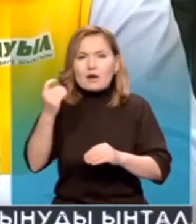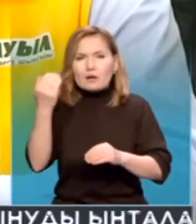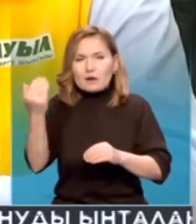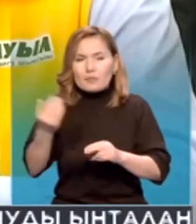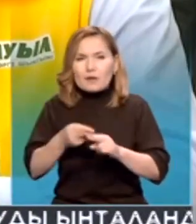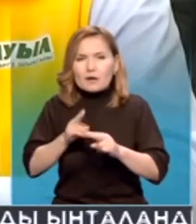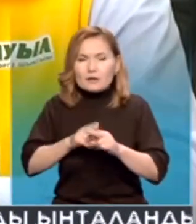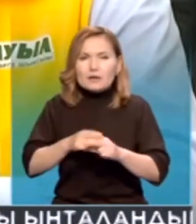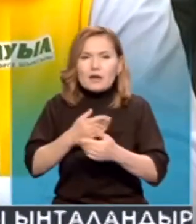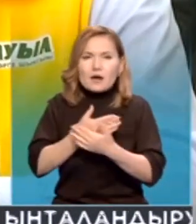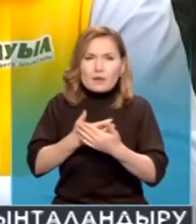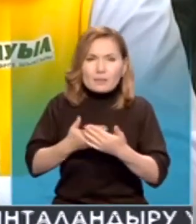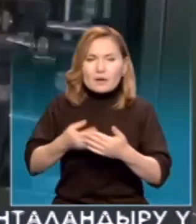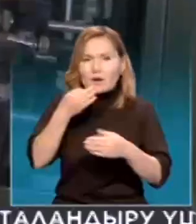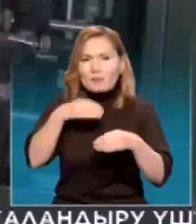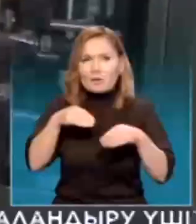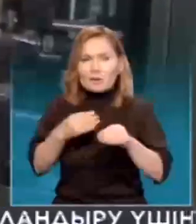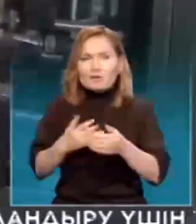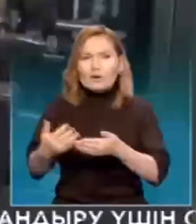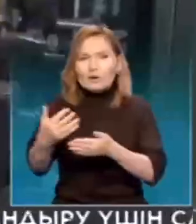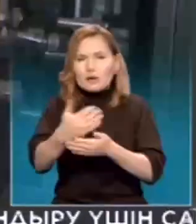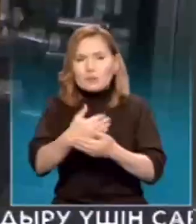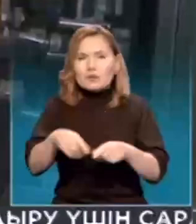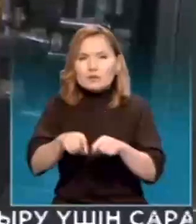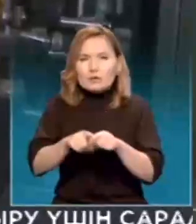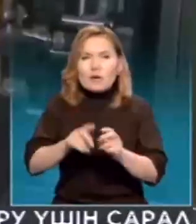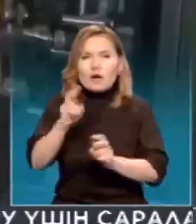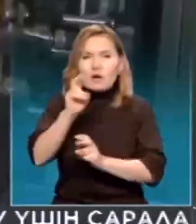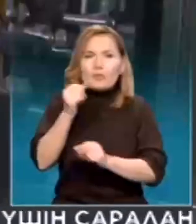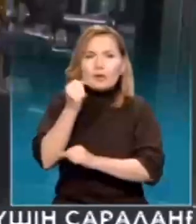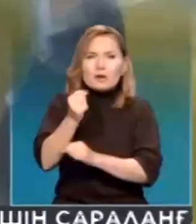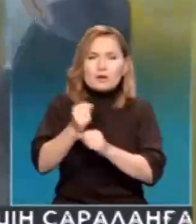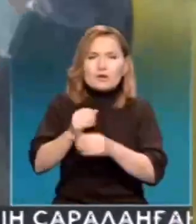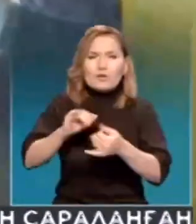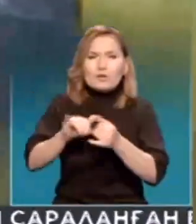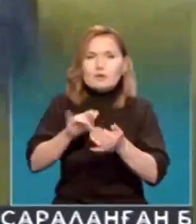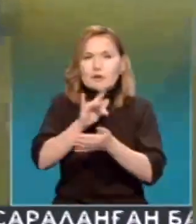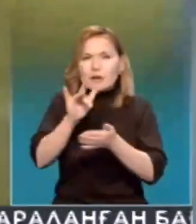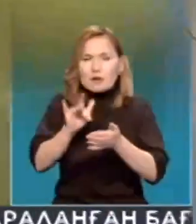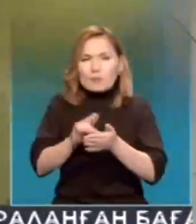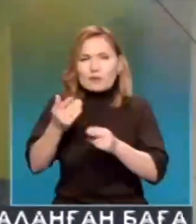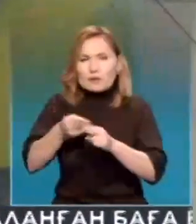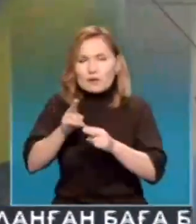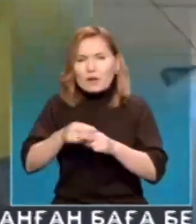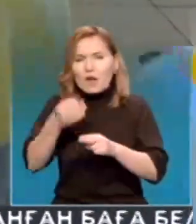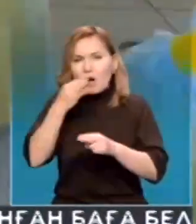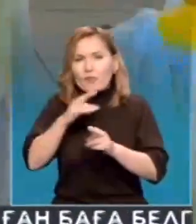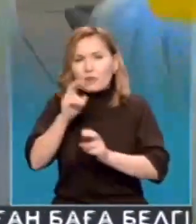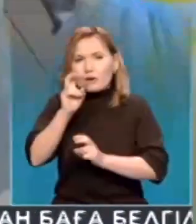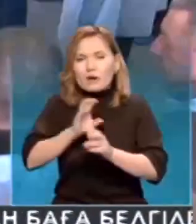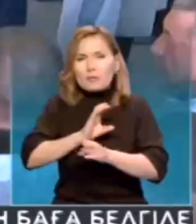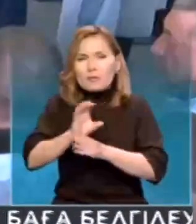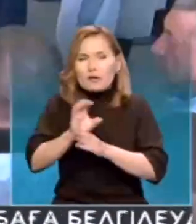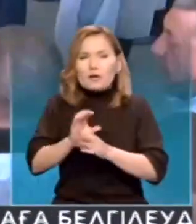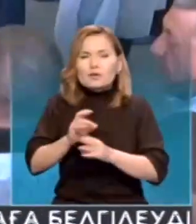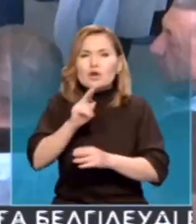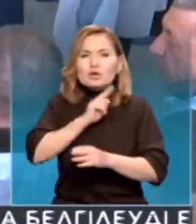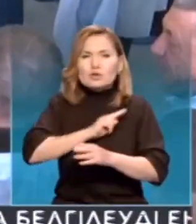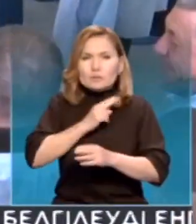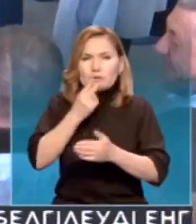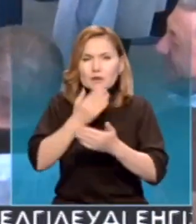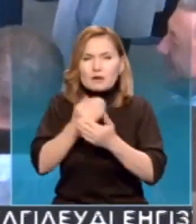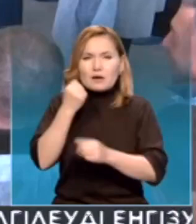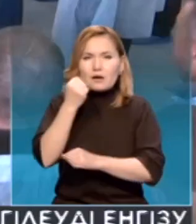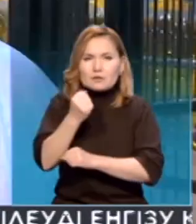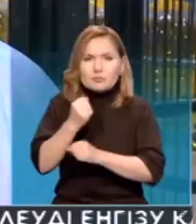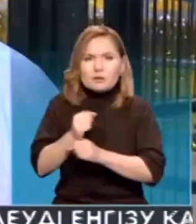шара майлы дақылдарының тәжірибелік шаруашылығы базасында ұйымдастырылды. Ал Өскемен қаласында саяси ұйым мүшелері күнбағыс майын өндіретін зауыт жұмысымен танысып,